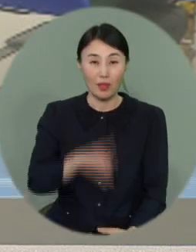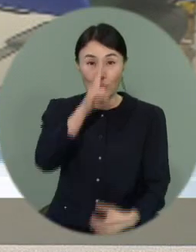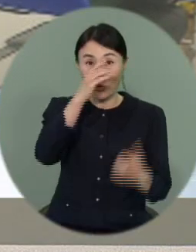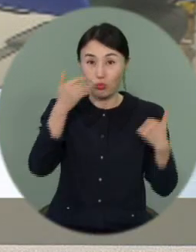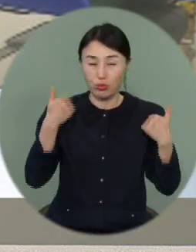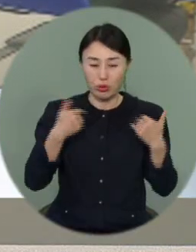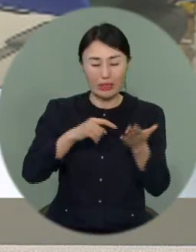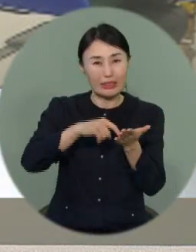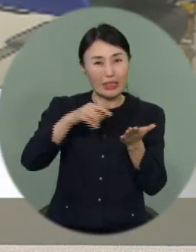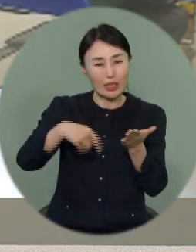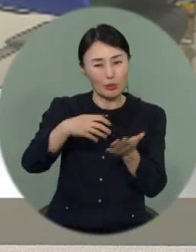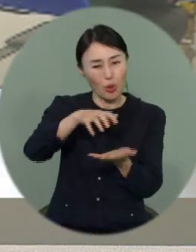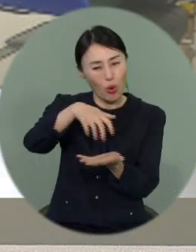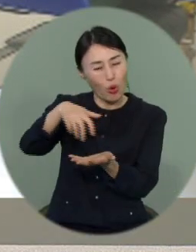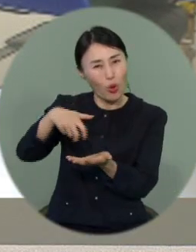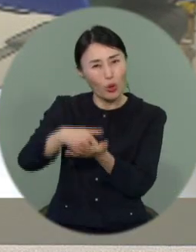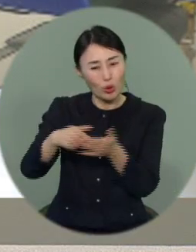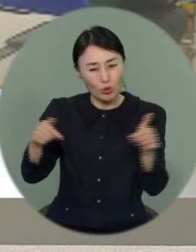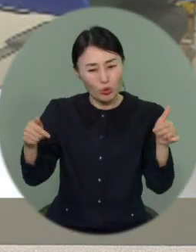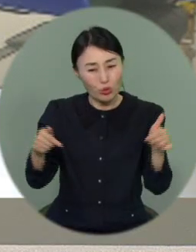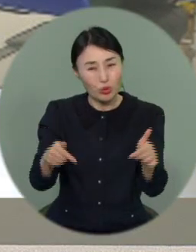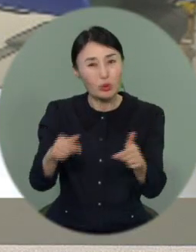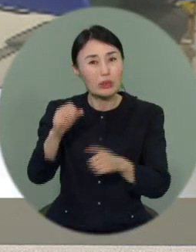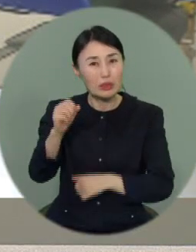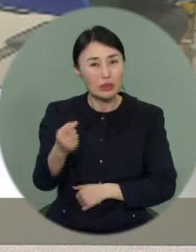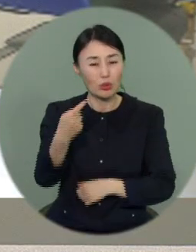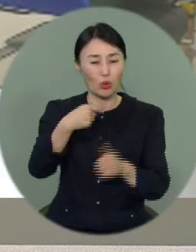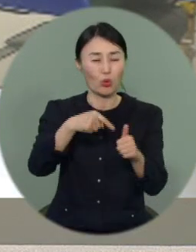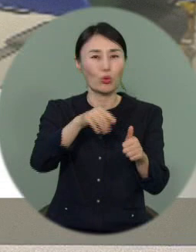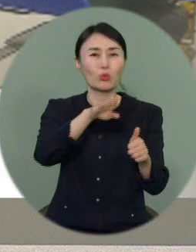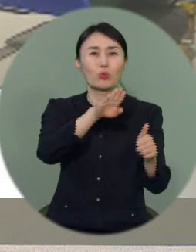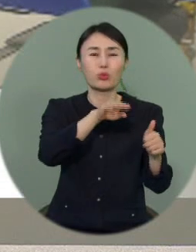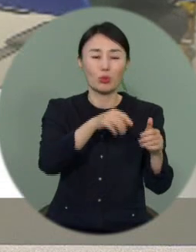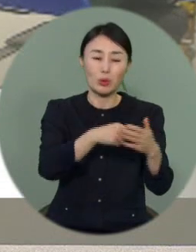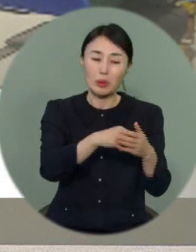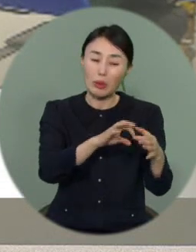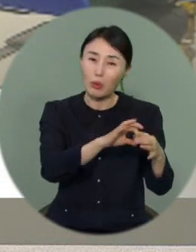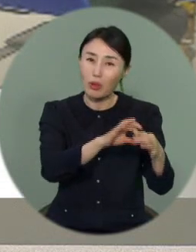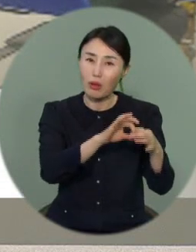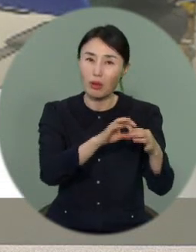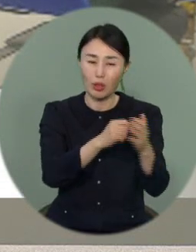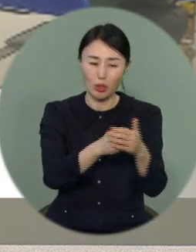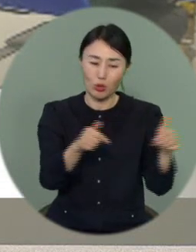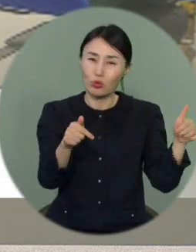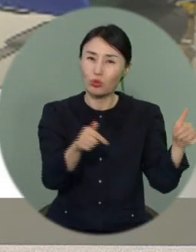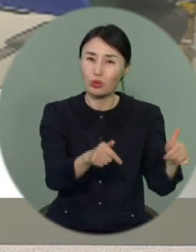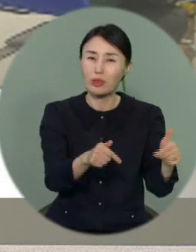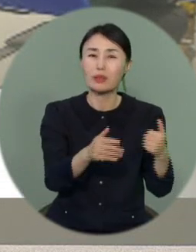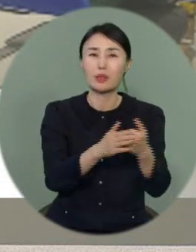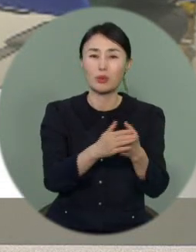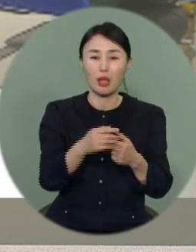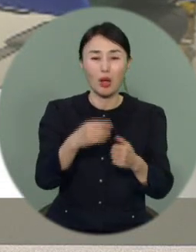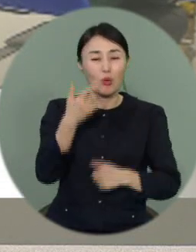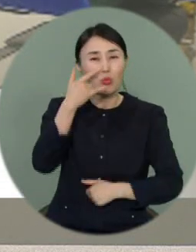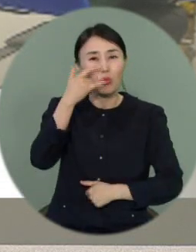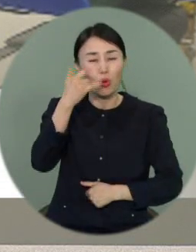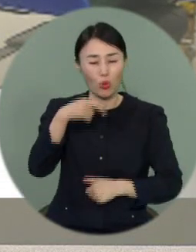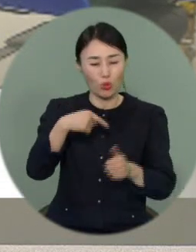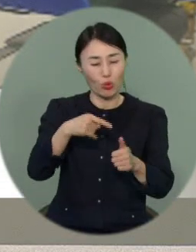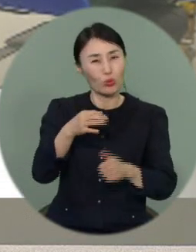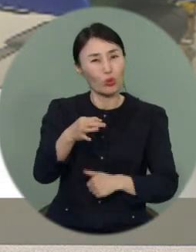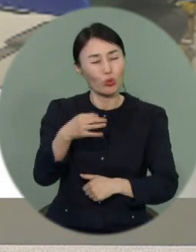정부 세수 결손이 교육계 강제 구조조정으로 이어지면서 요즘 학부모들 사이에서 교육비 부담이